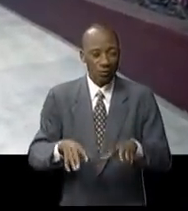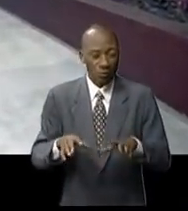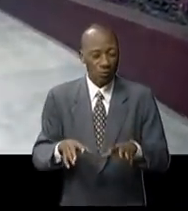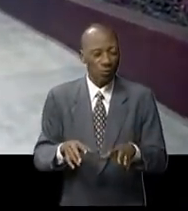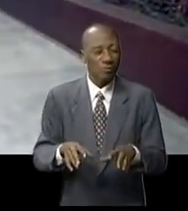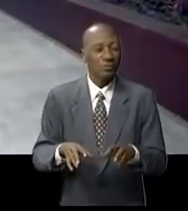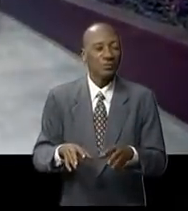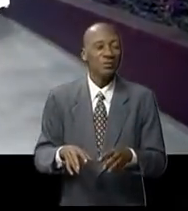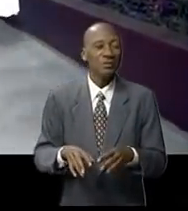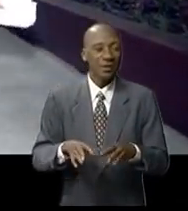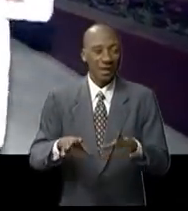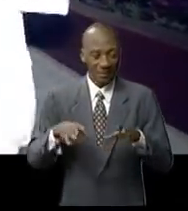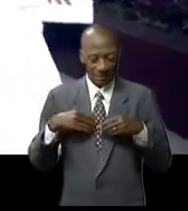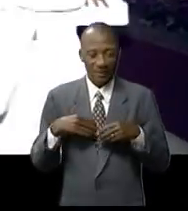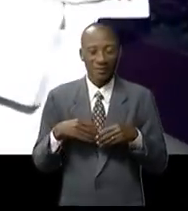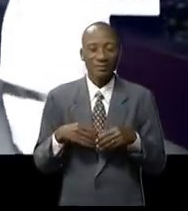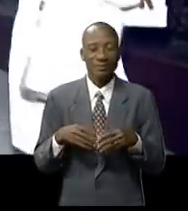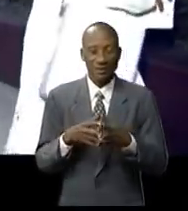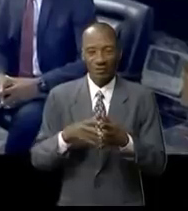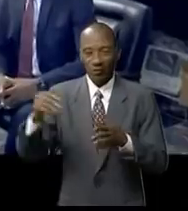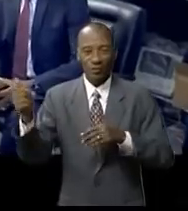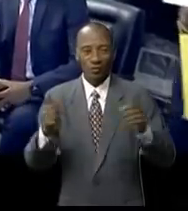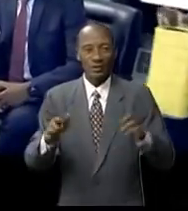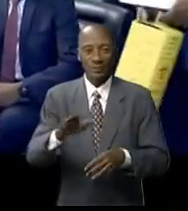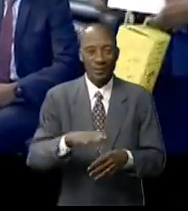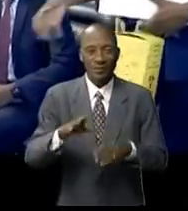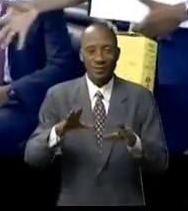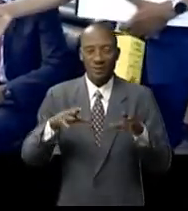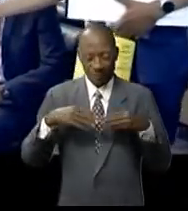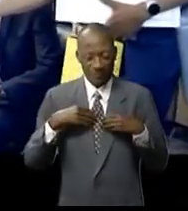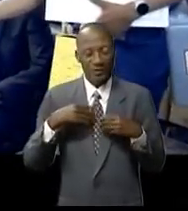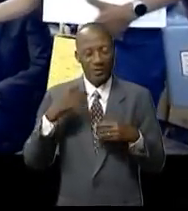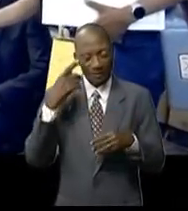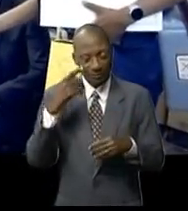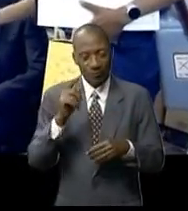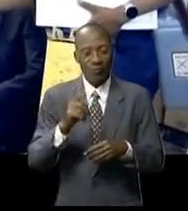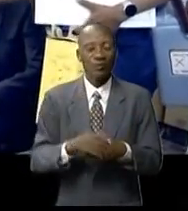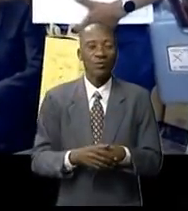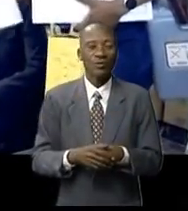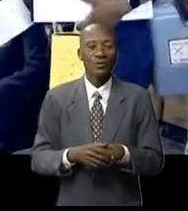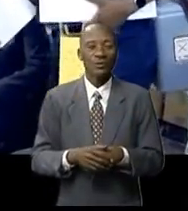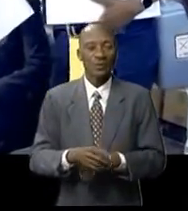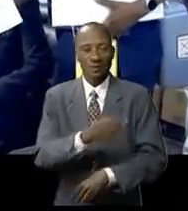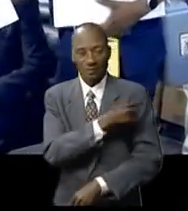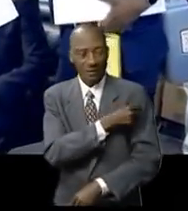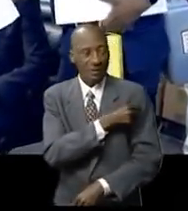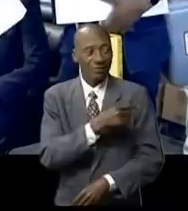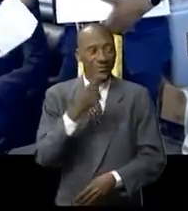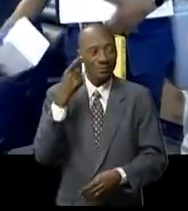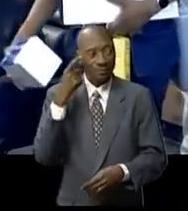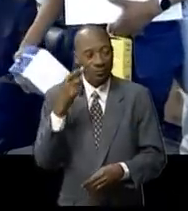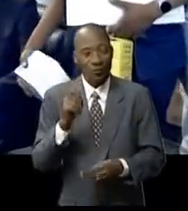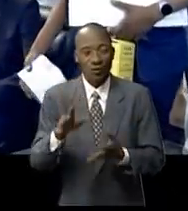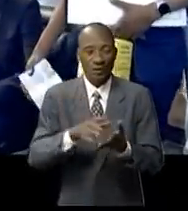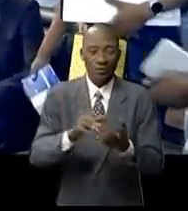de pays qui ont une solution vaccinale variée. La task force présidentielle annonce l'arrivée imminente d'autres lots